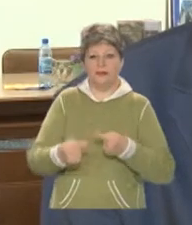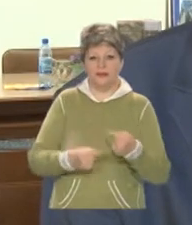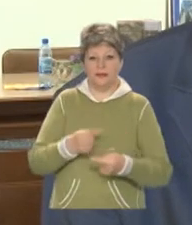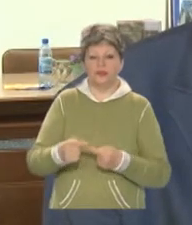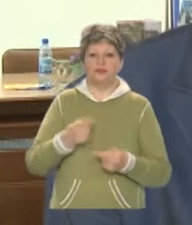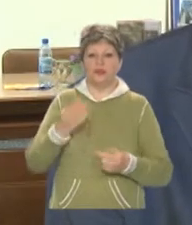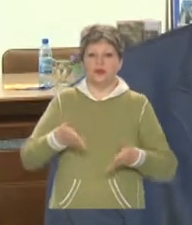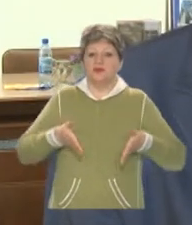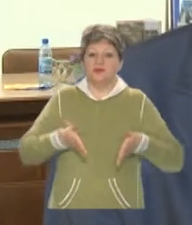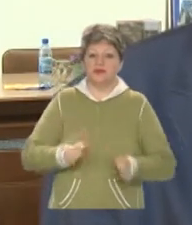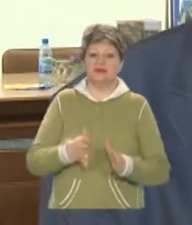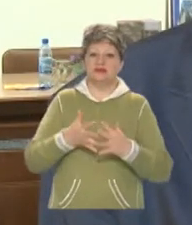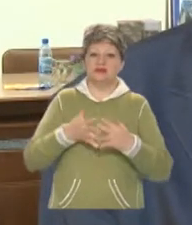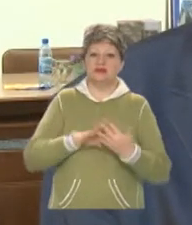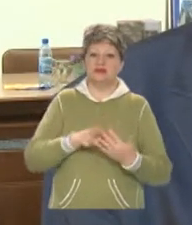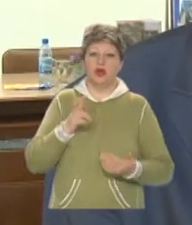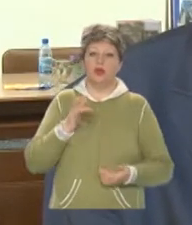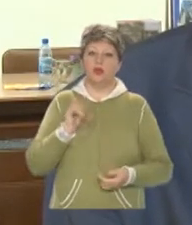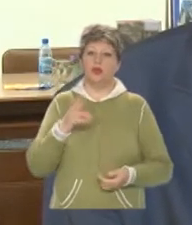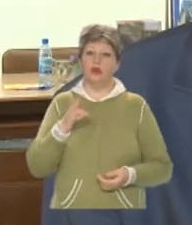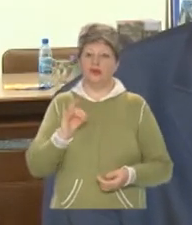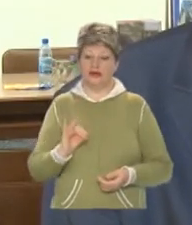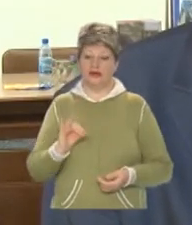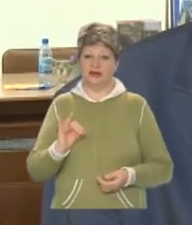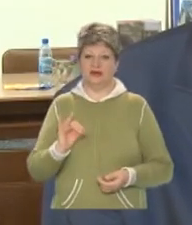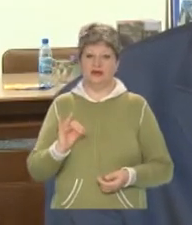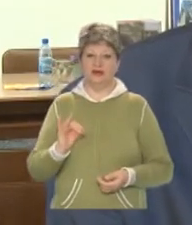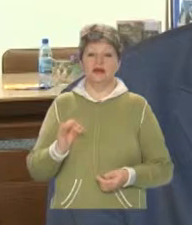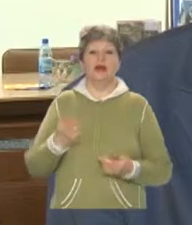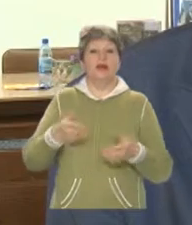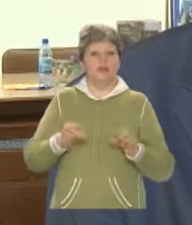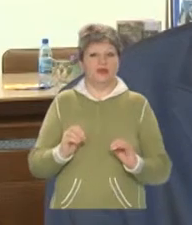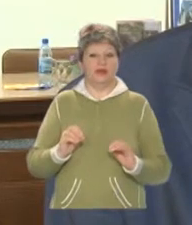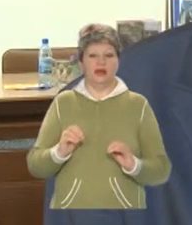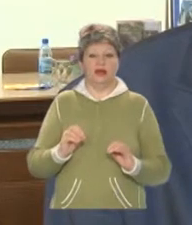села, селища Буки на Маньківщині, де протікає